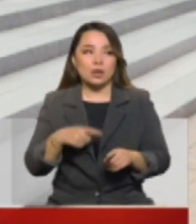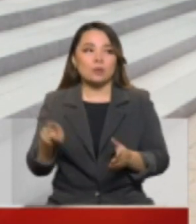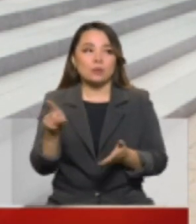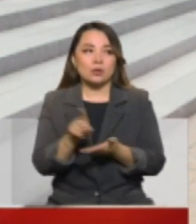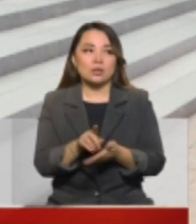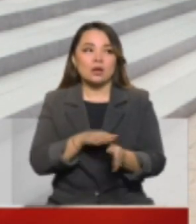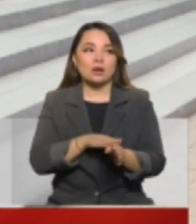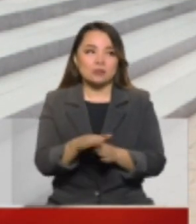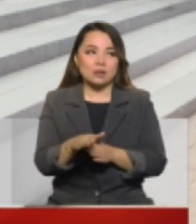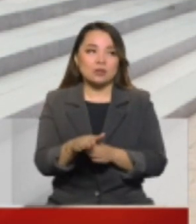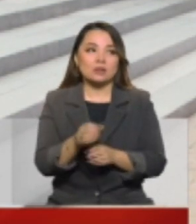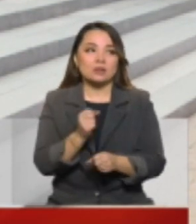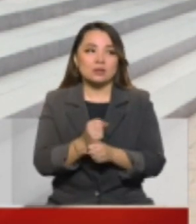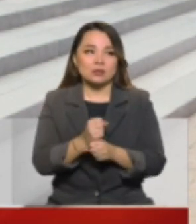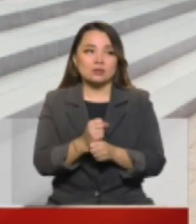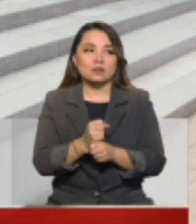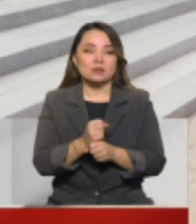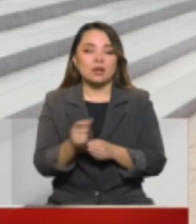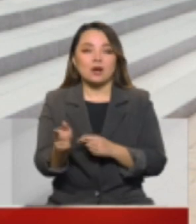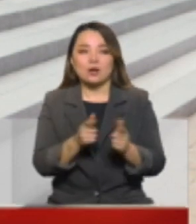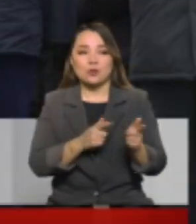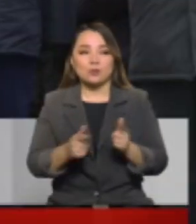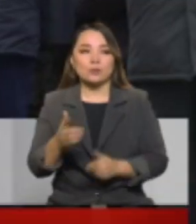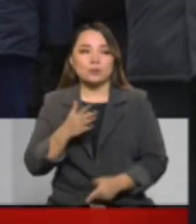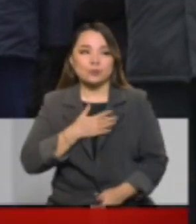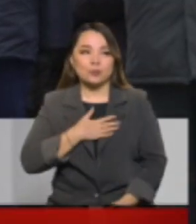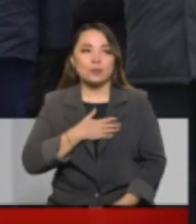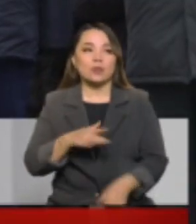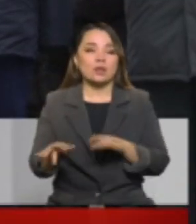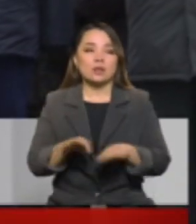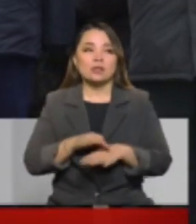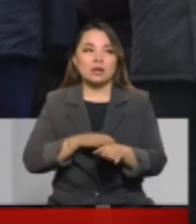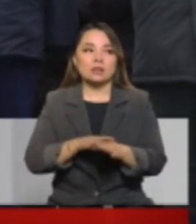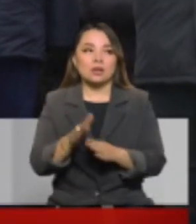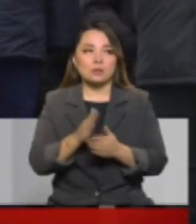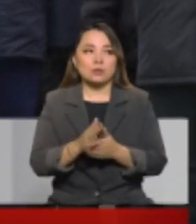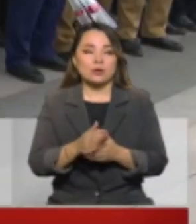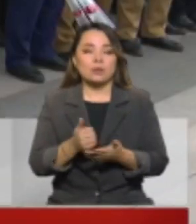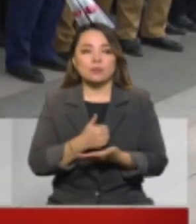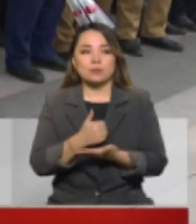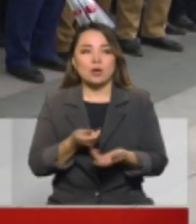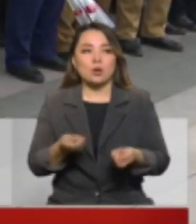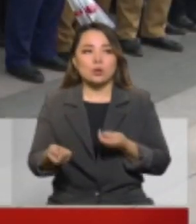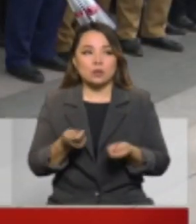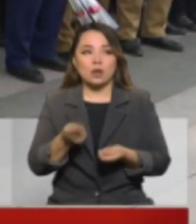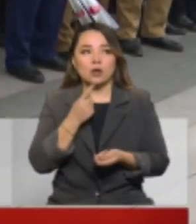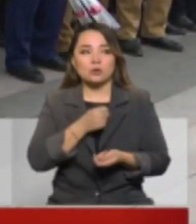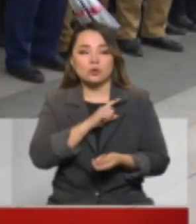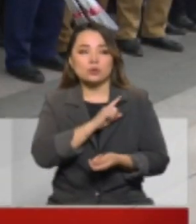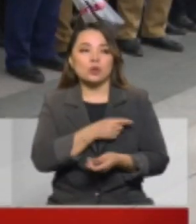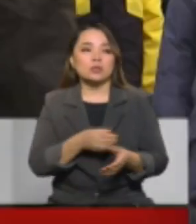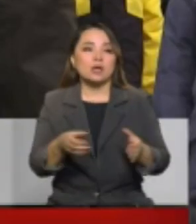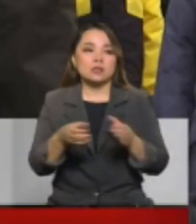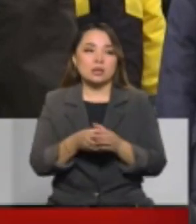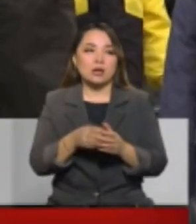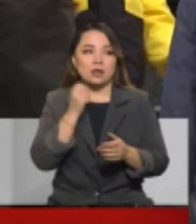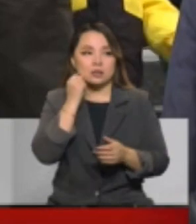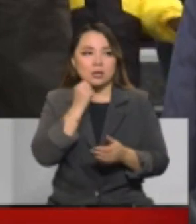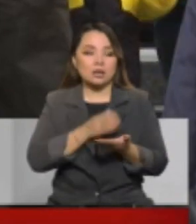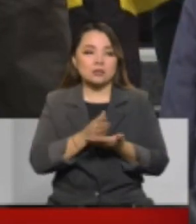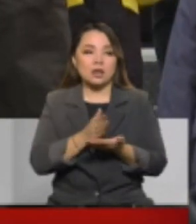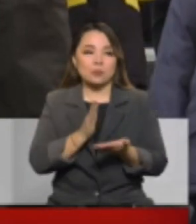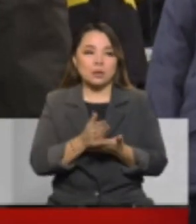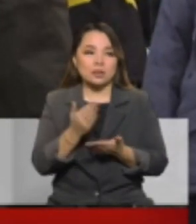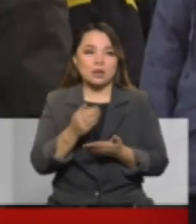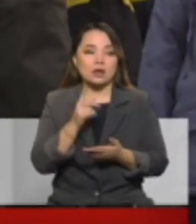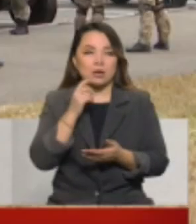борышымды өтеуге дайын болып тұрмын. Іс-шараға әскери бөлім қолбасшылары, қарулы күштердің ардагерлері, сондай-ақ сарбаздардың ата-аналары